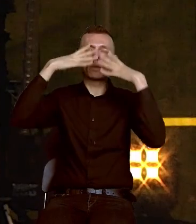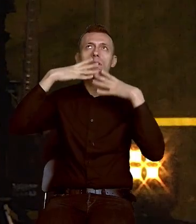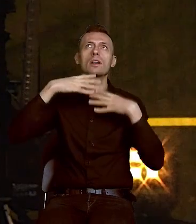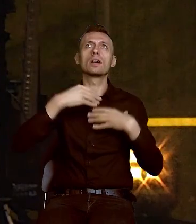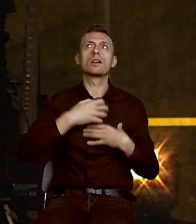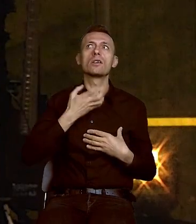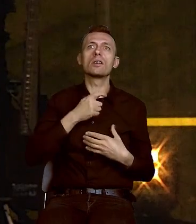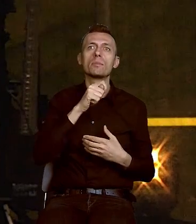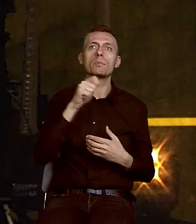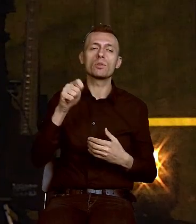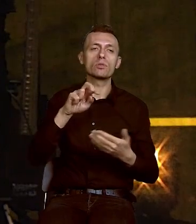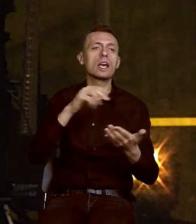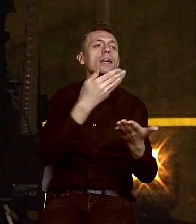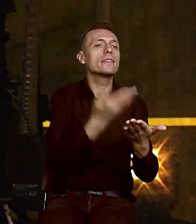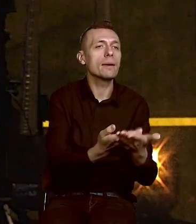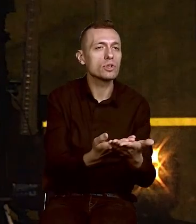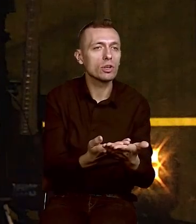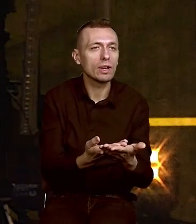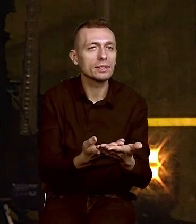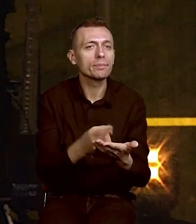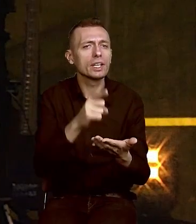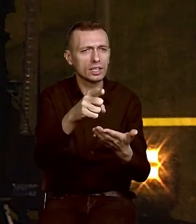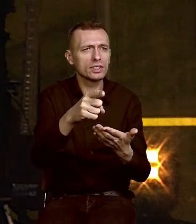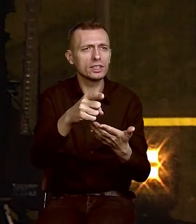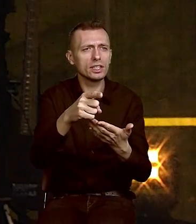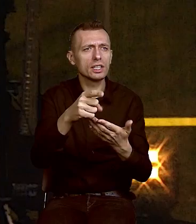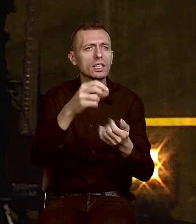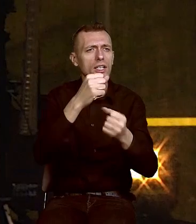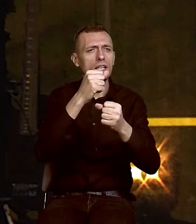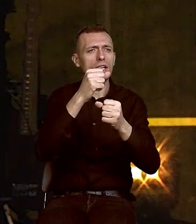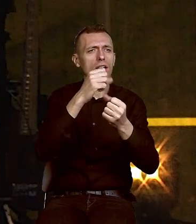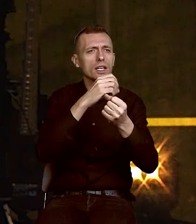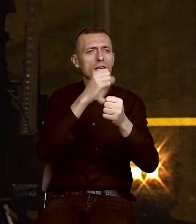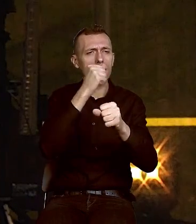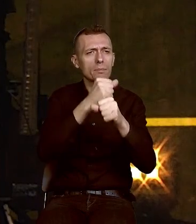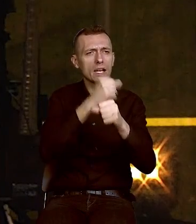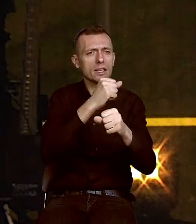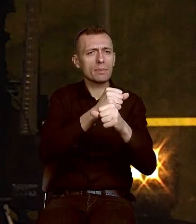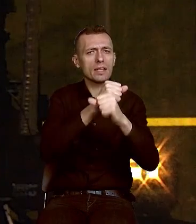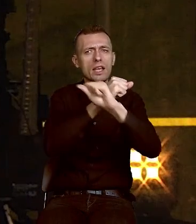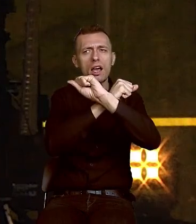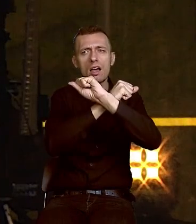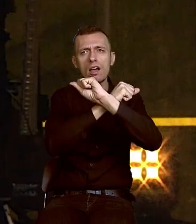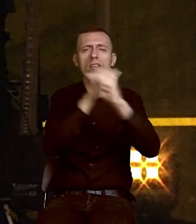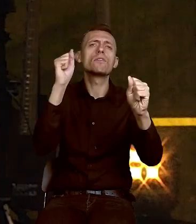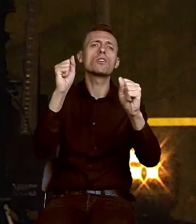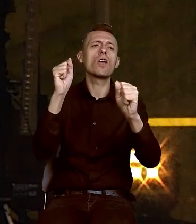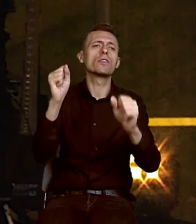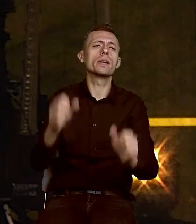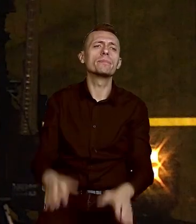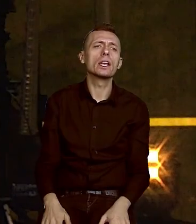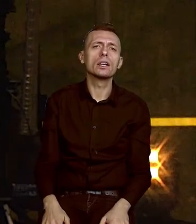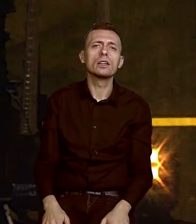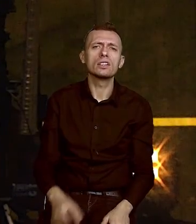Pytasz wówczas, czy to może pochodzić od Boga? I powiem ci tak, oczywiście, to może być od Boga.